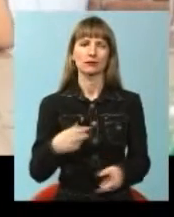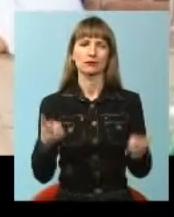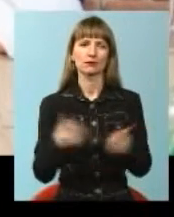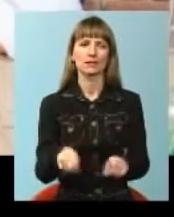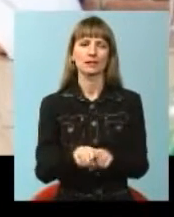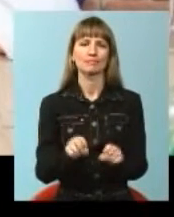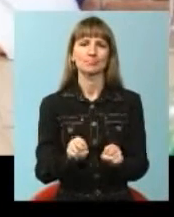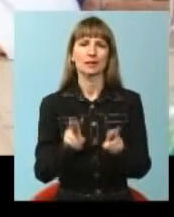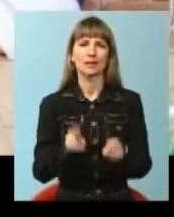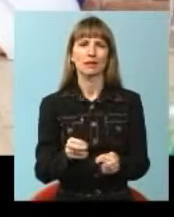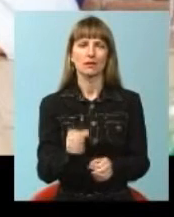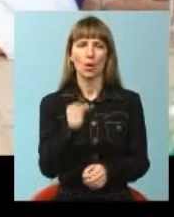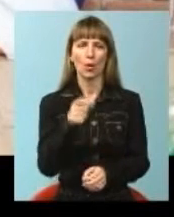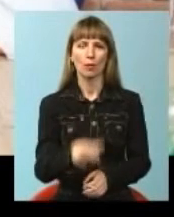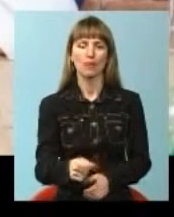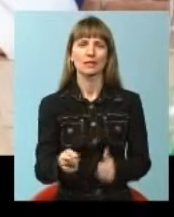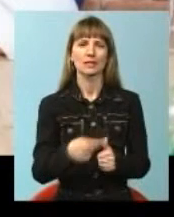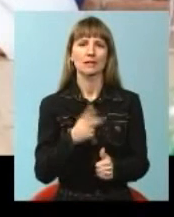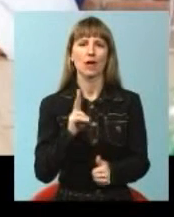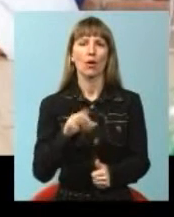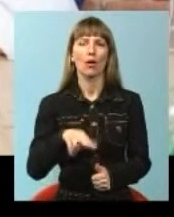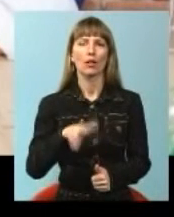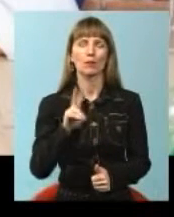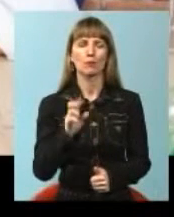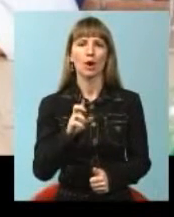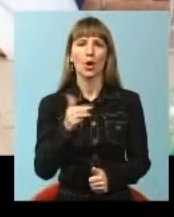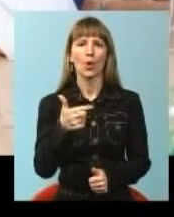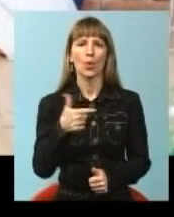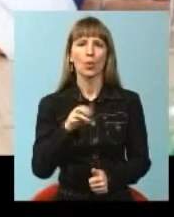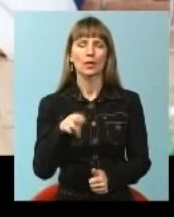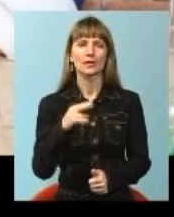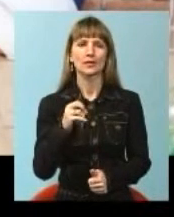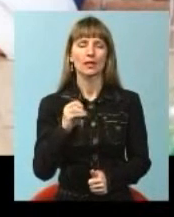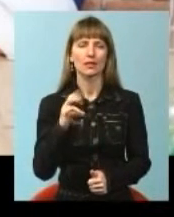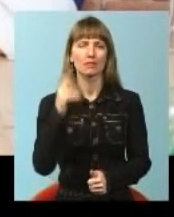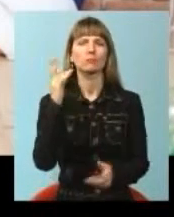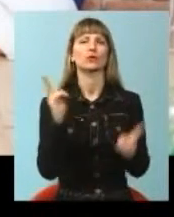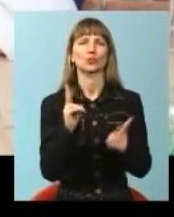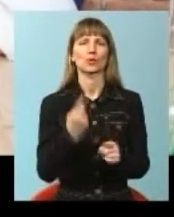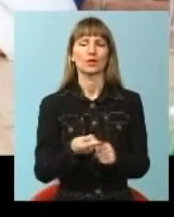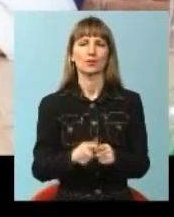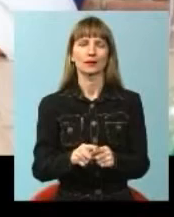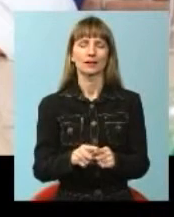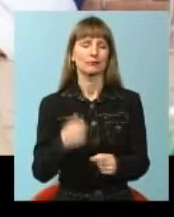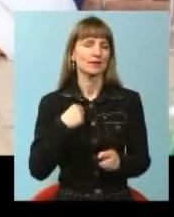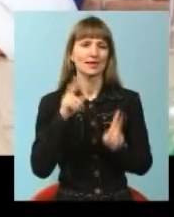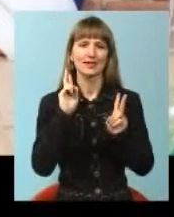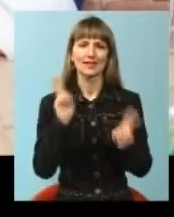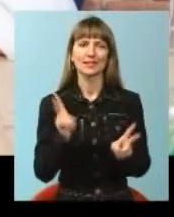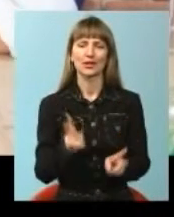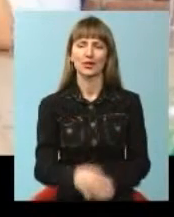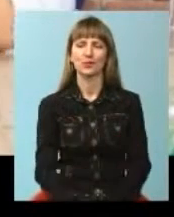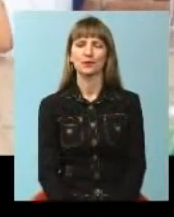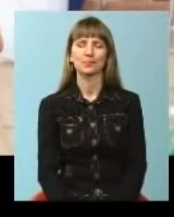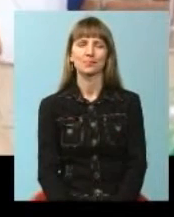така спеціальна колба. Вона називається колба Бунзена. Як ви вважаєте, хто це такий цей Бунзен? Навіть не